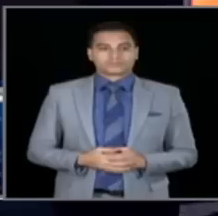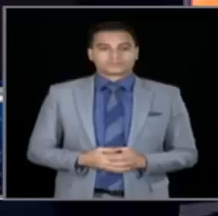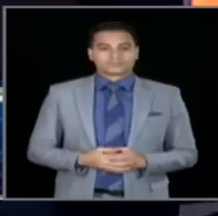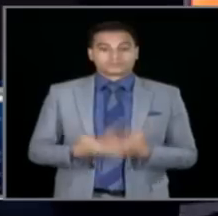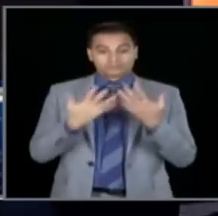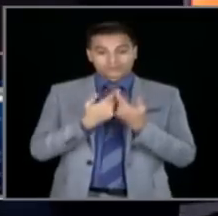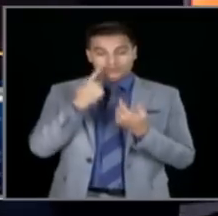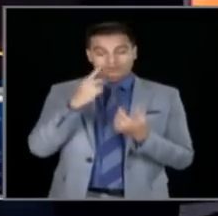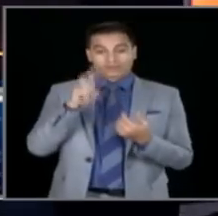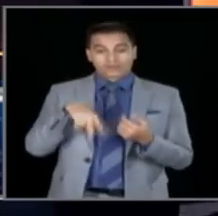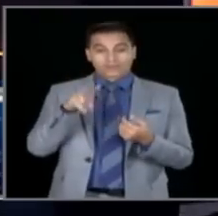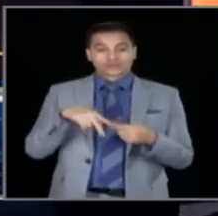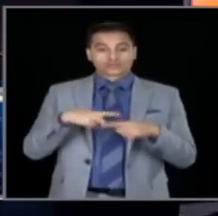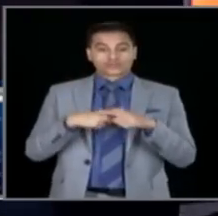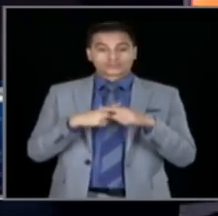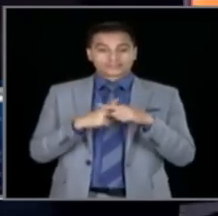حل مسألة الآتية: